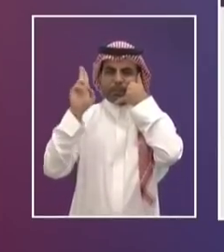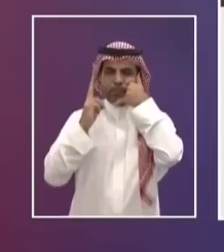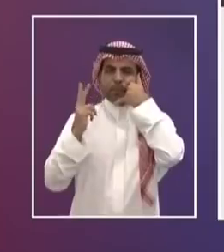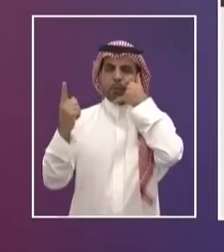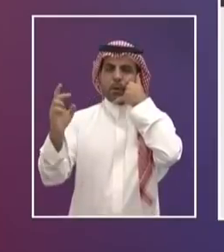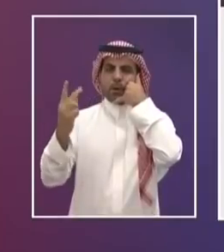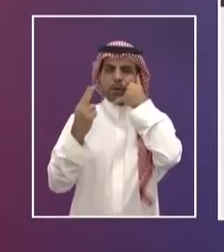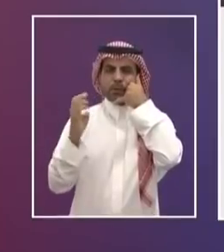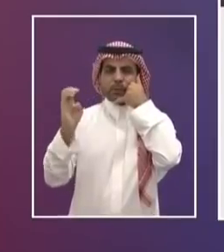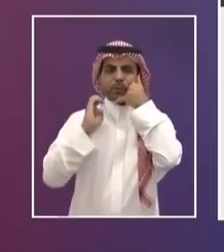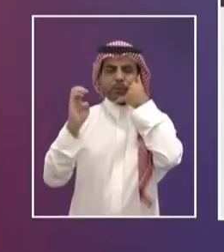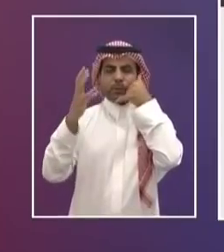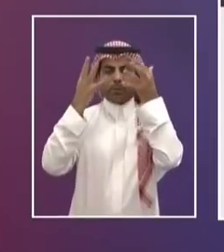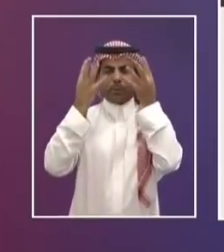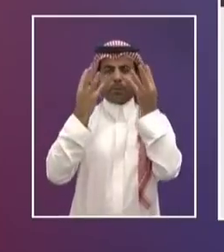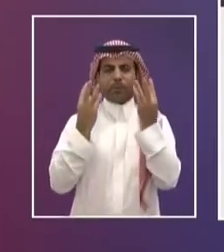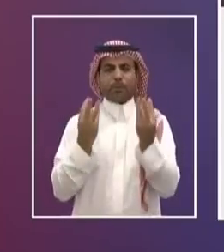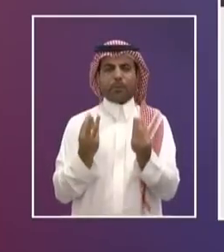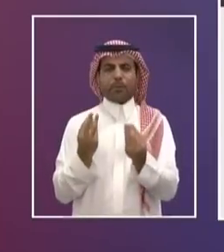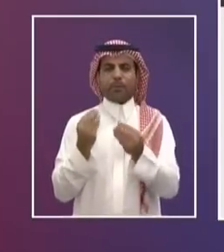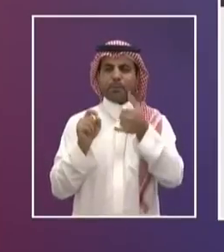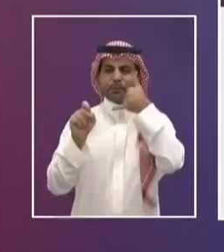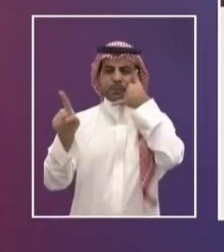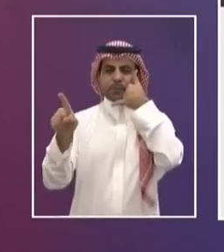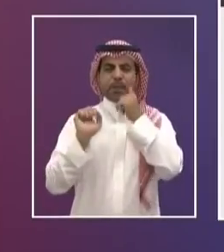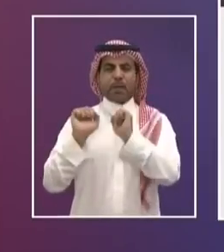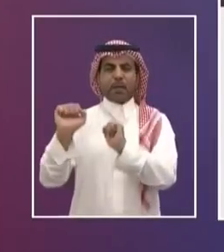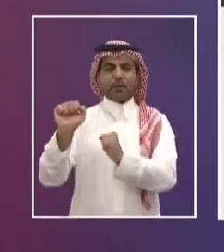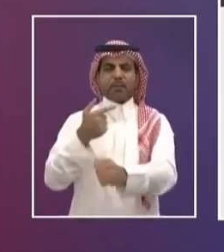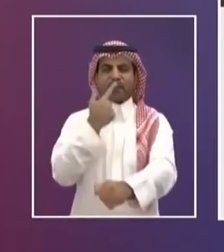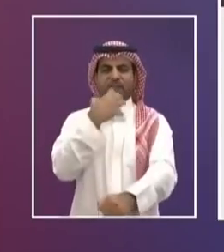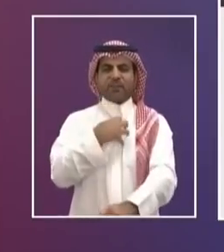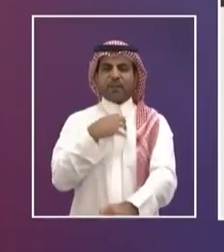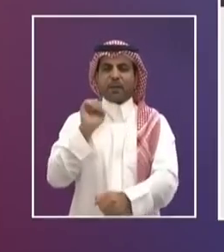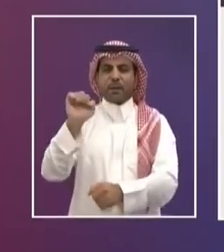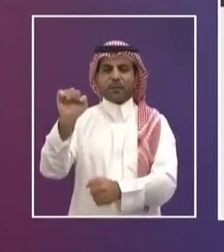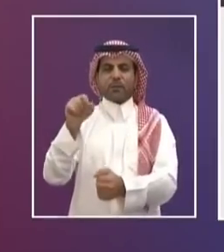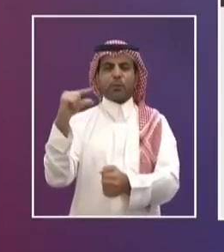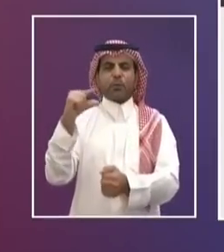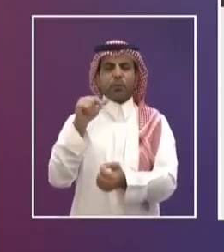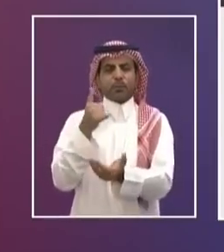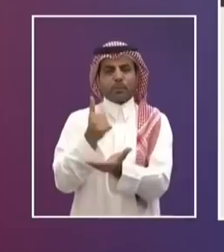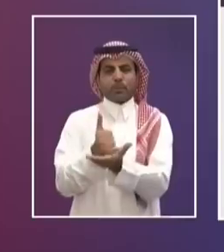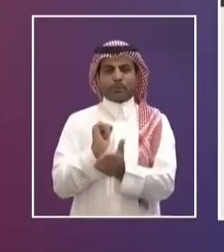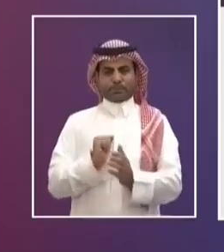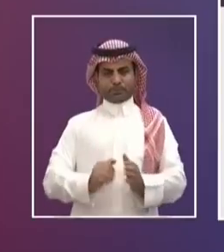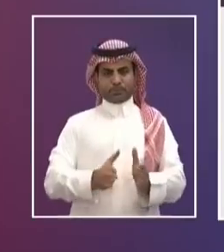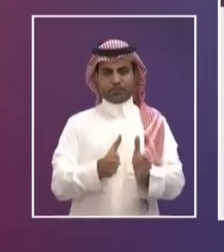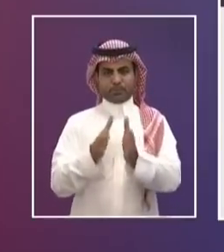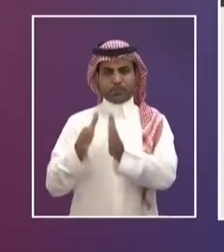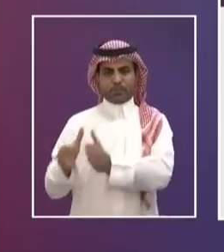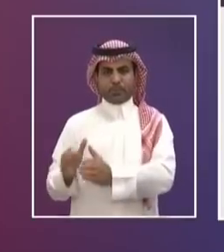إلى العيادات النفسية واللجوء إلى الطاقم المتخصص في هذا المجال.